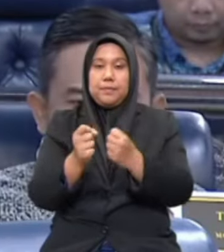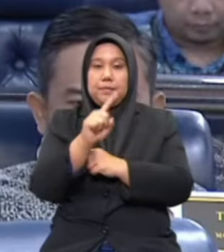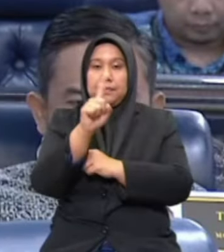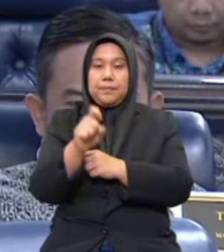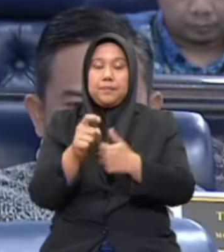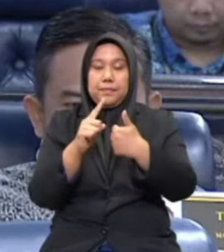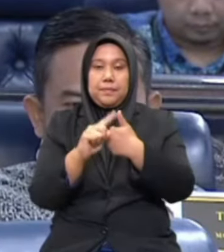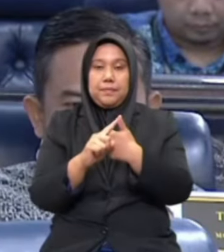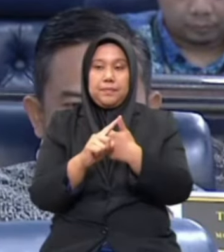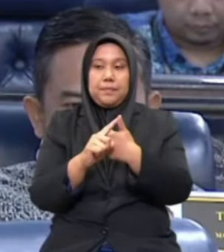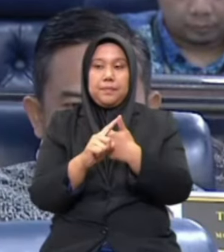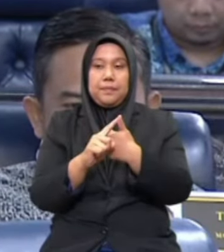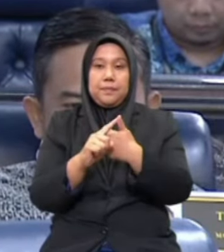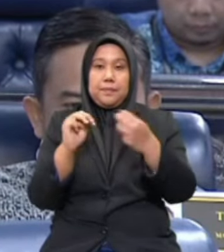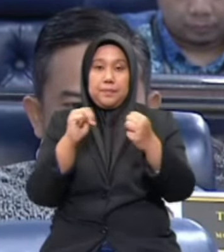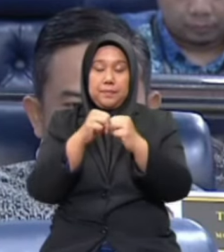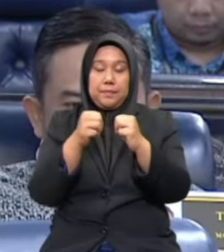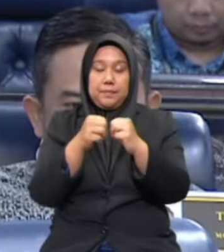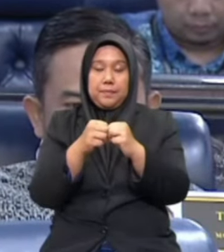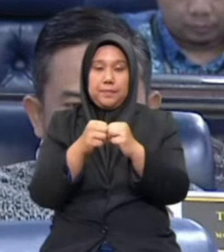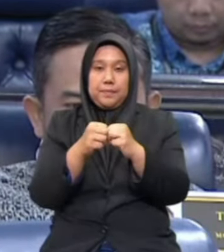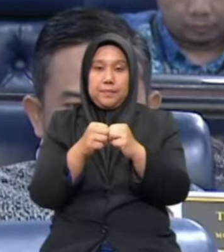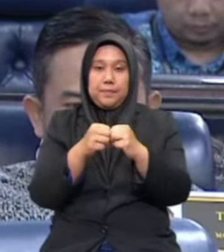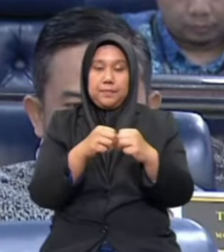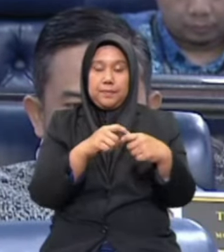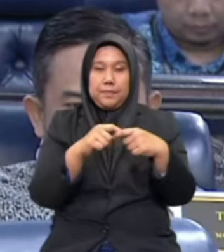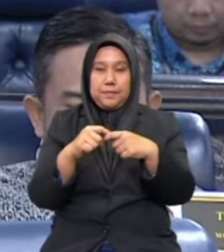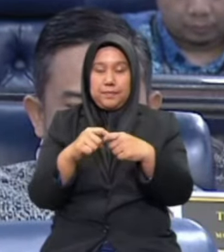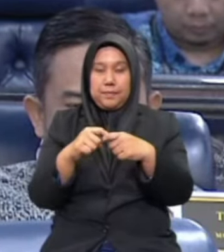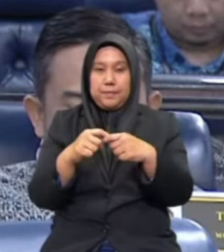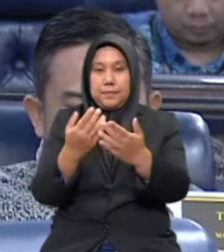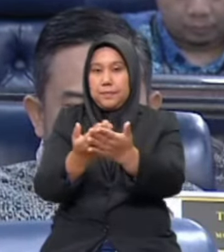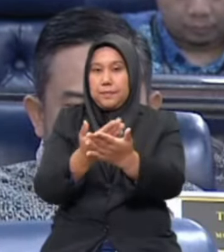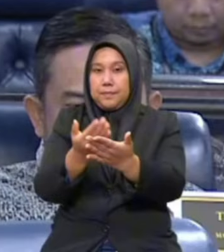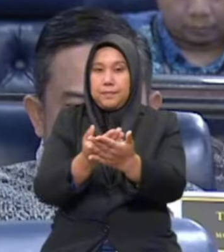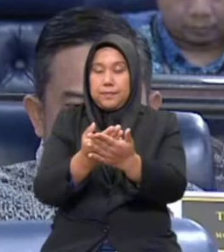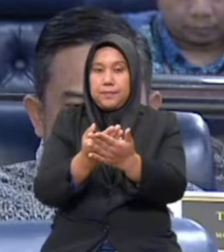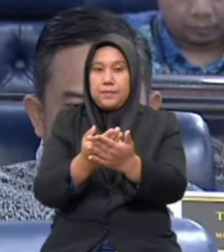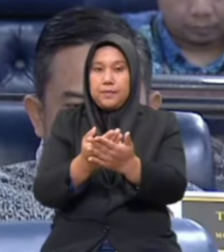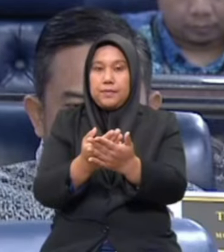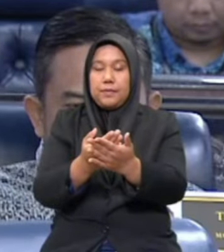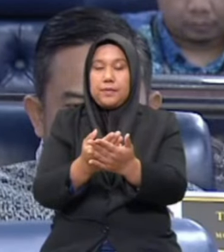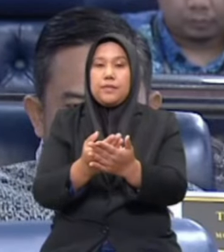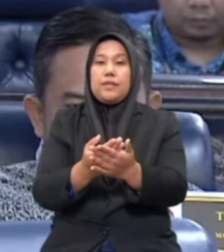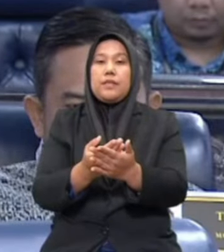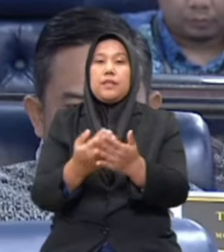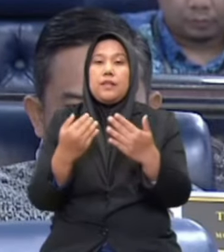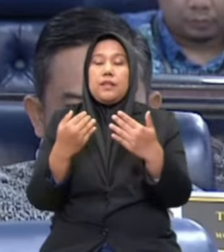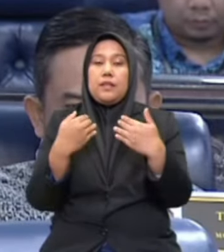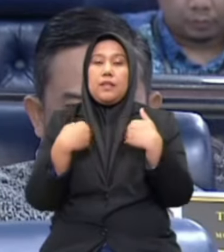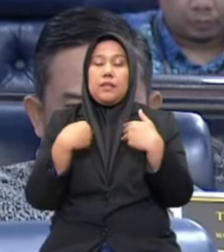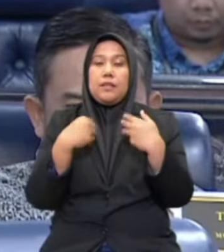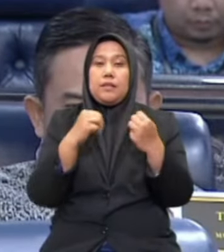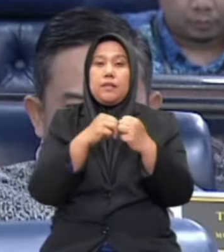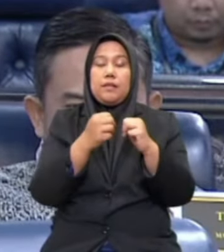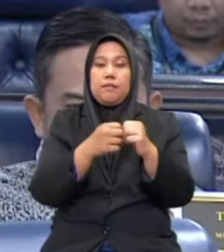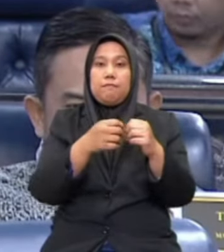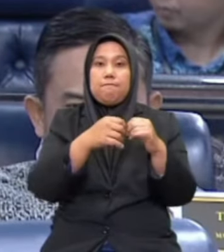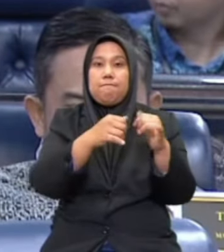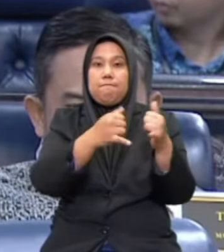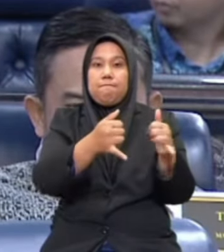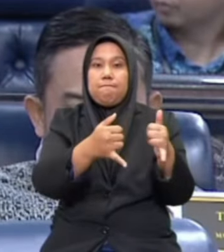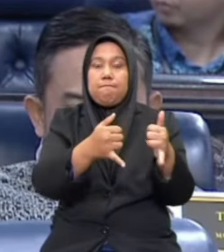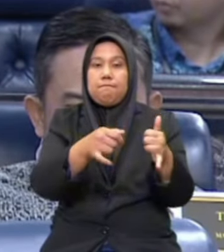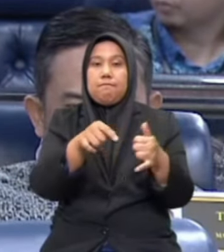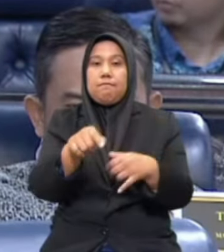pertamanya isu selalunya ataupun baru-baru ini dipermainkan oleh individu-individu yang tidak bertanggungjawab bahawanya